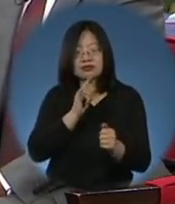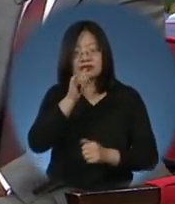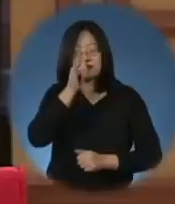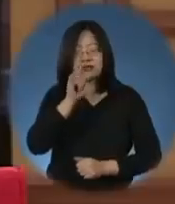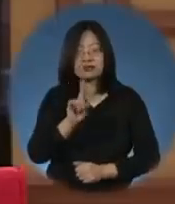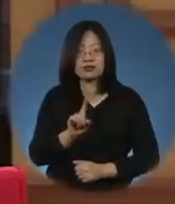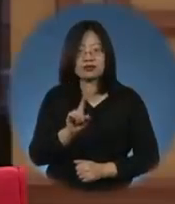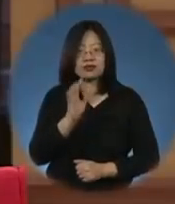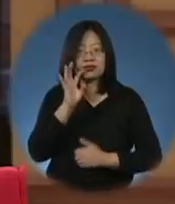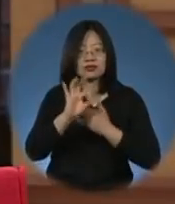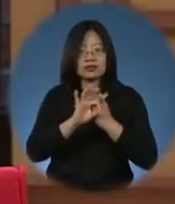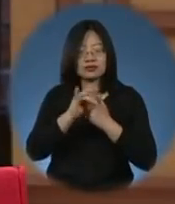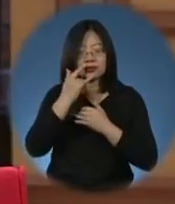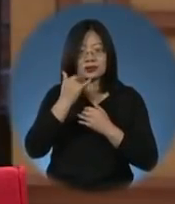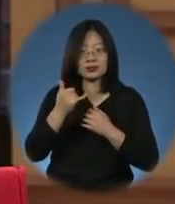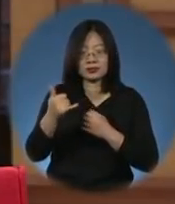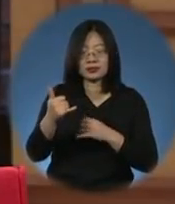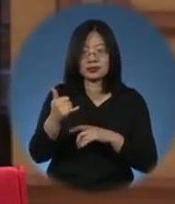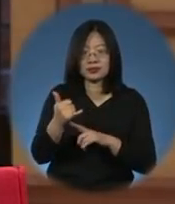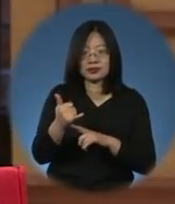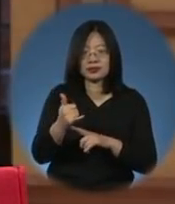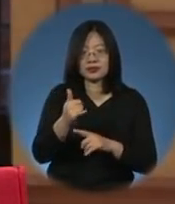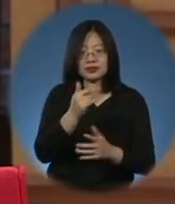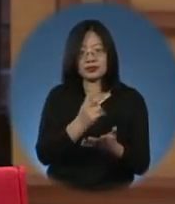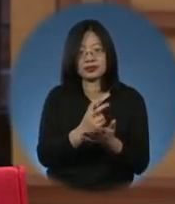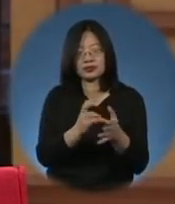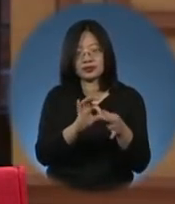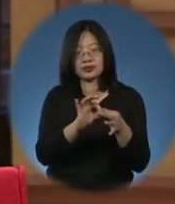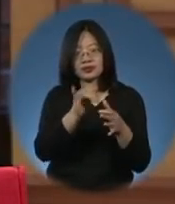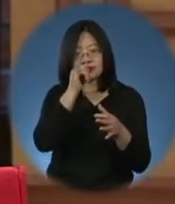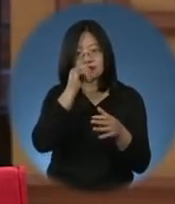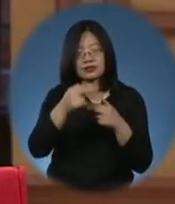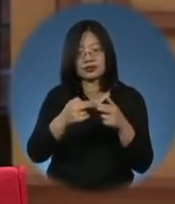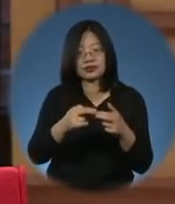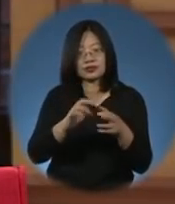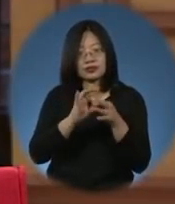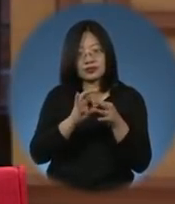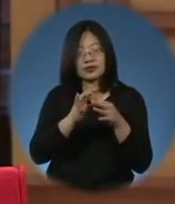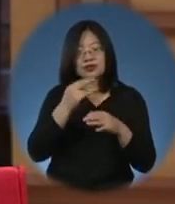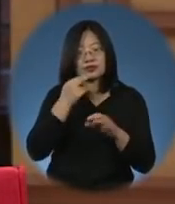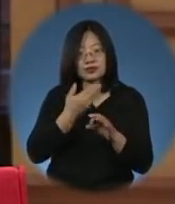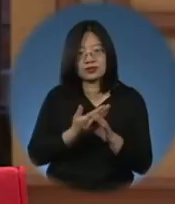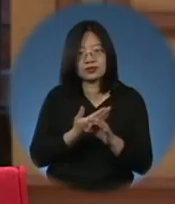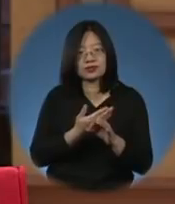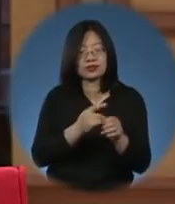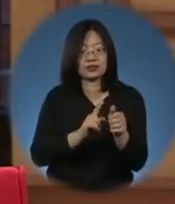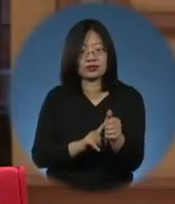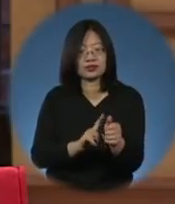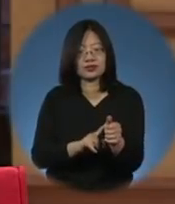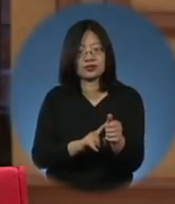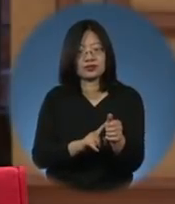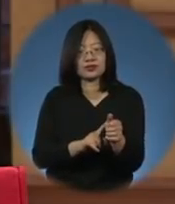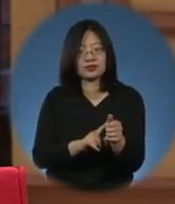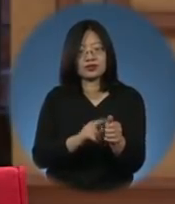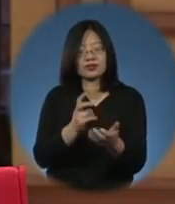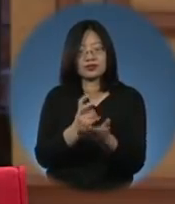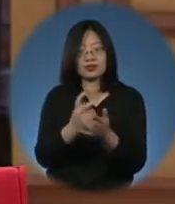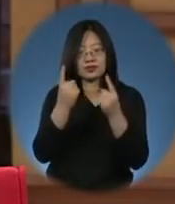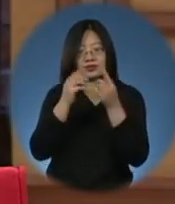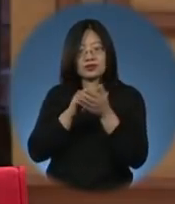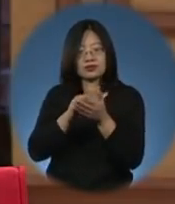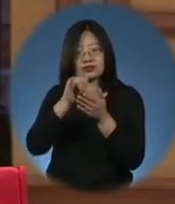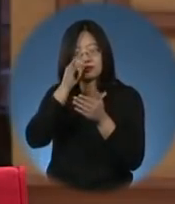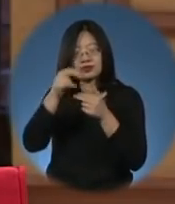하냐면은 만일에 부모님이 법조계에 계시거나 혹은 의학계에 계시지 않으면 당신이 로스쿨을 가거나